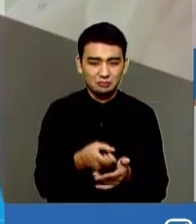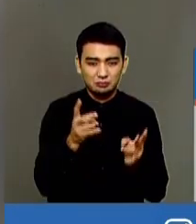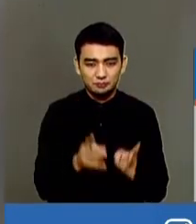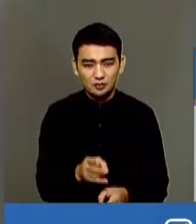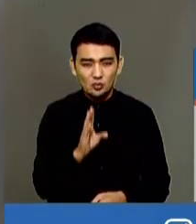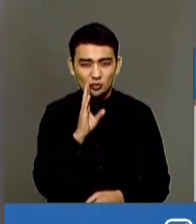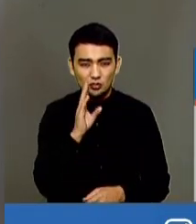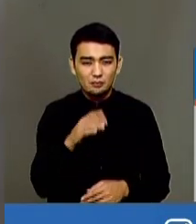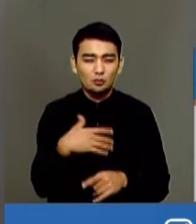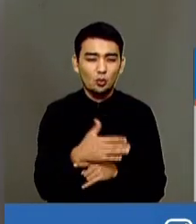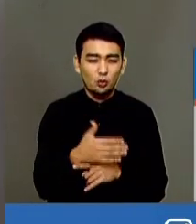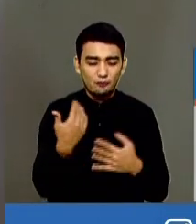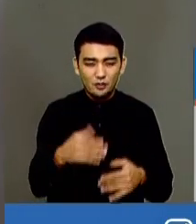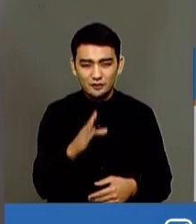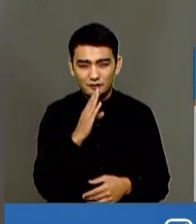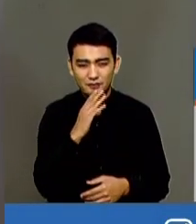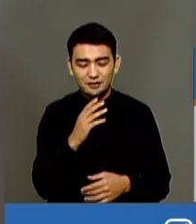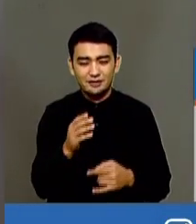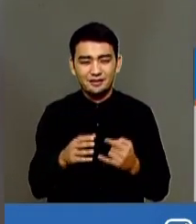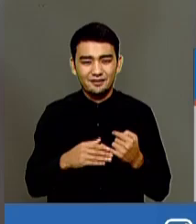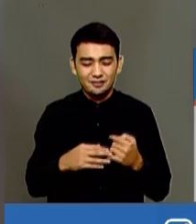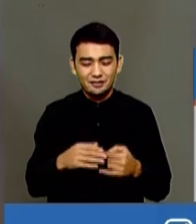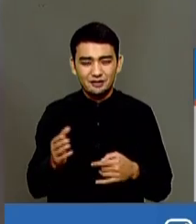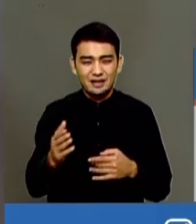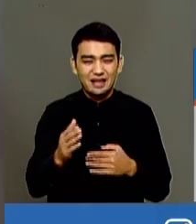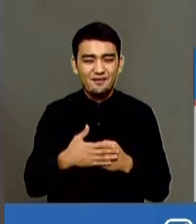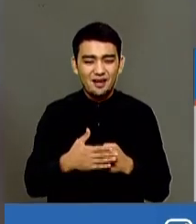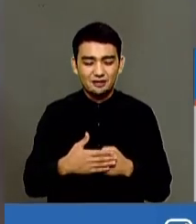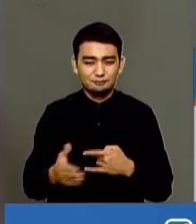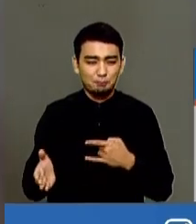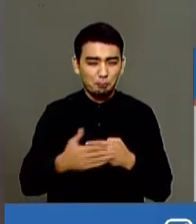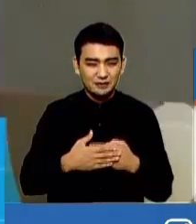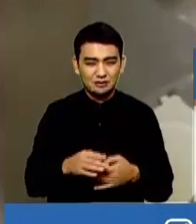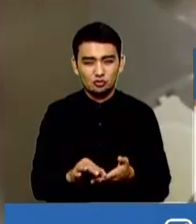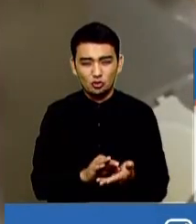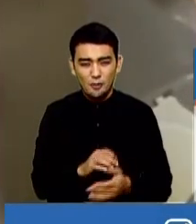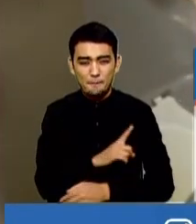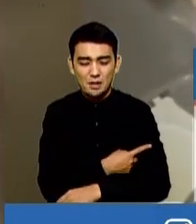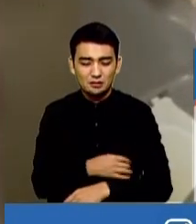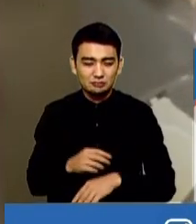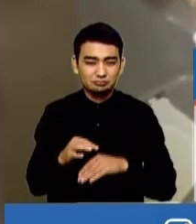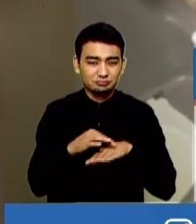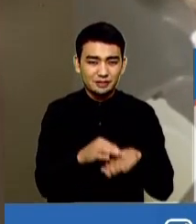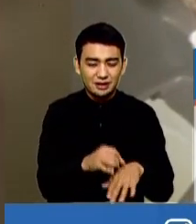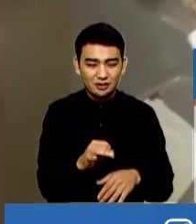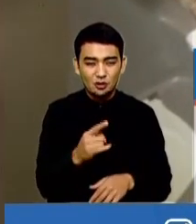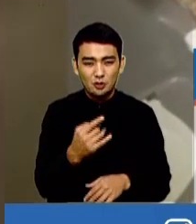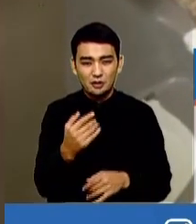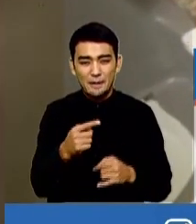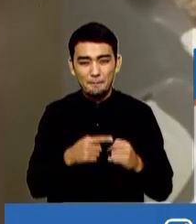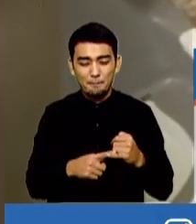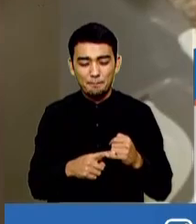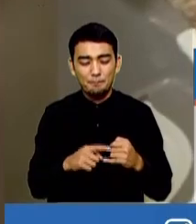айтуынша таңғы серуеннен кейін қызының қолы есікке қысылып қалып, шұғыл ауруханаға жеткізілген. Дәрігерлер жарақат алған кішкентай бүлдіршіннің